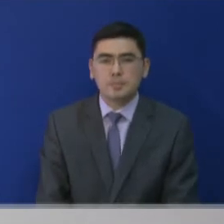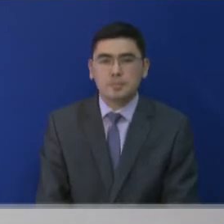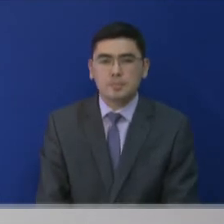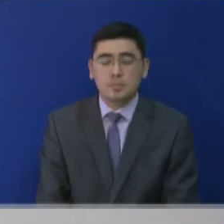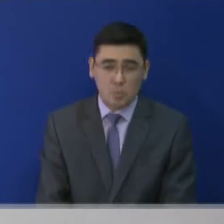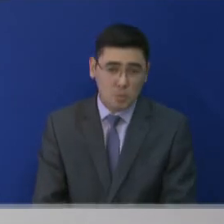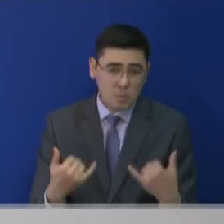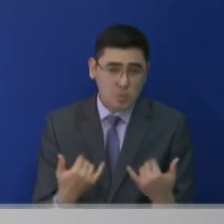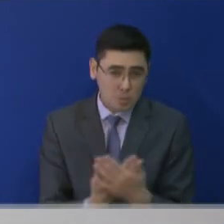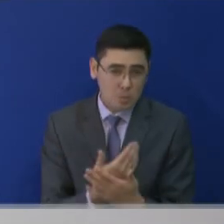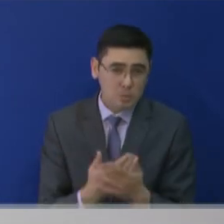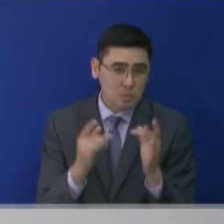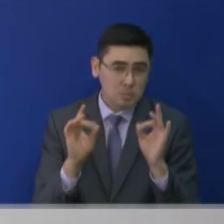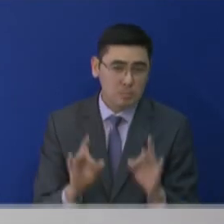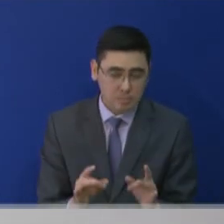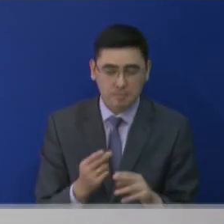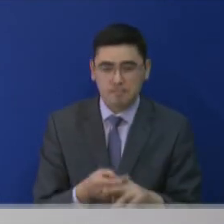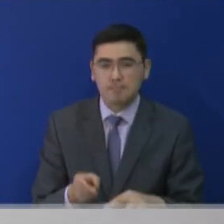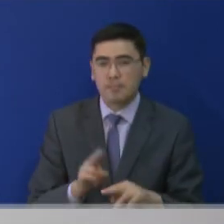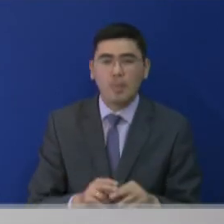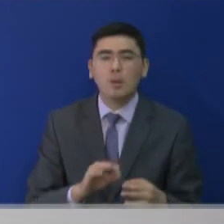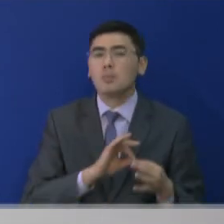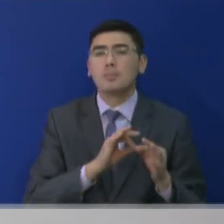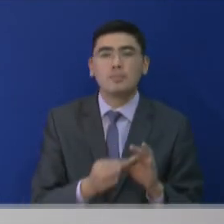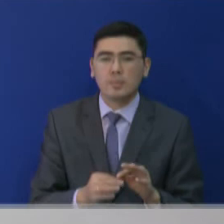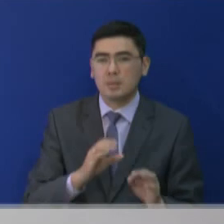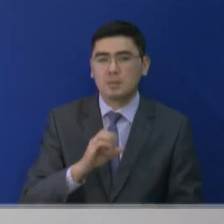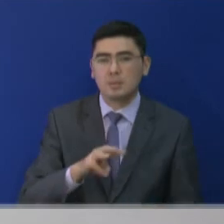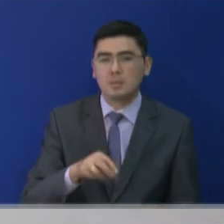Бүгінгі келтіскен жаңалықтар легі осы, оның толық нұсқасын